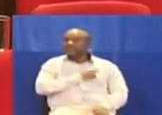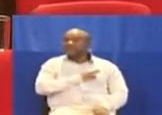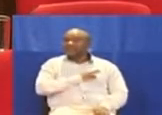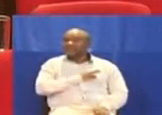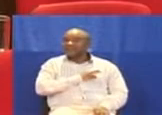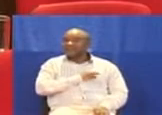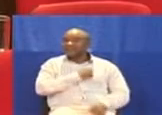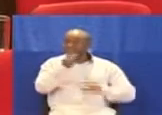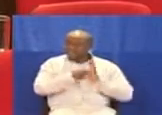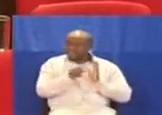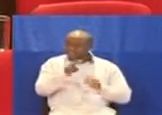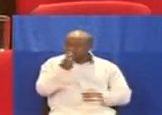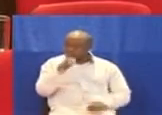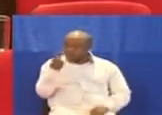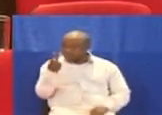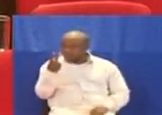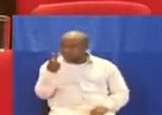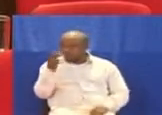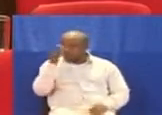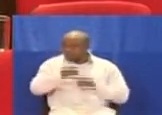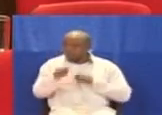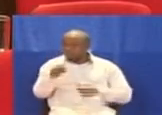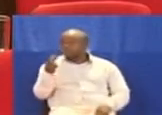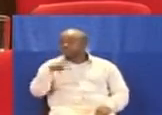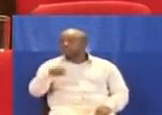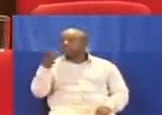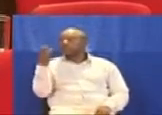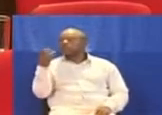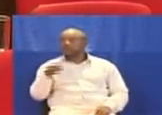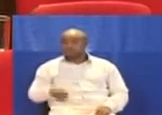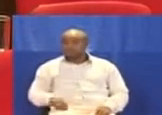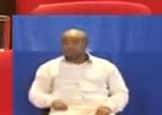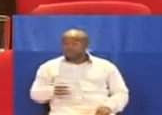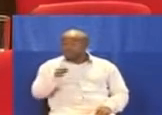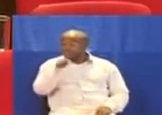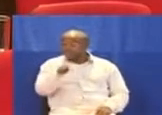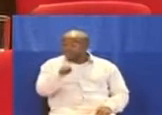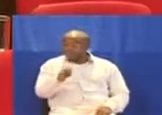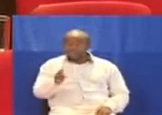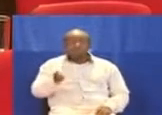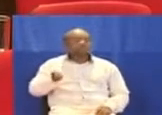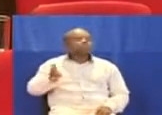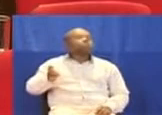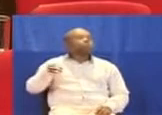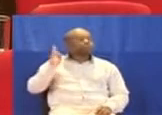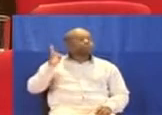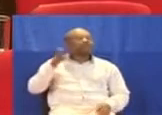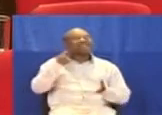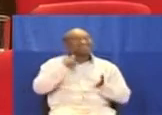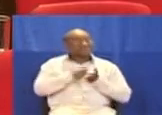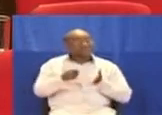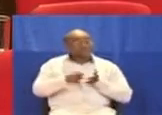tarehe 21, 22, mwisho ilikuwa ni 23. Hii ni historia ambayo imeandikwa na hakuna kuifuta kwa Tanzania